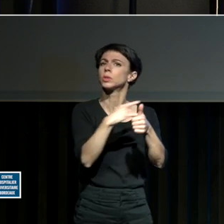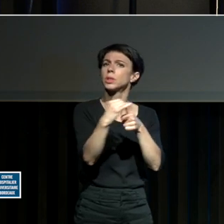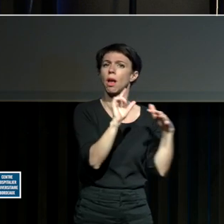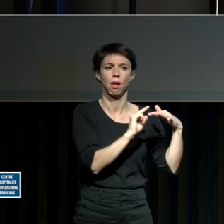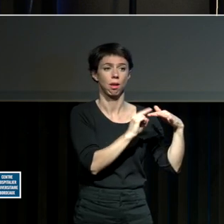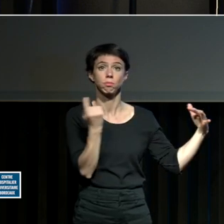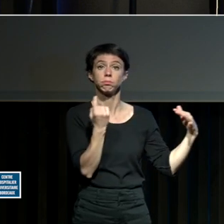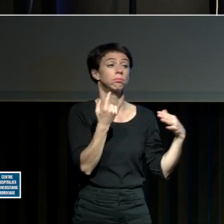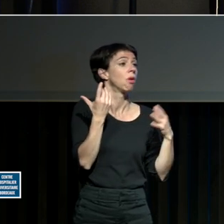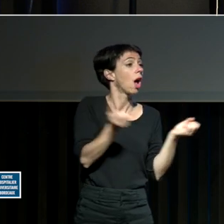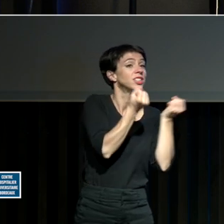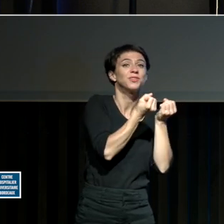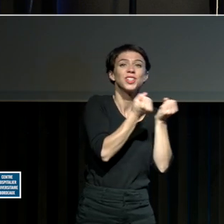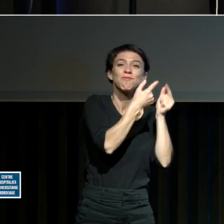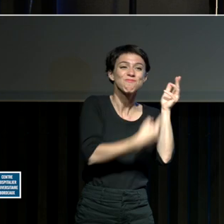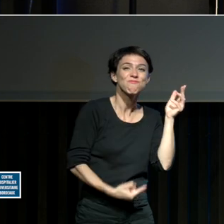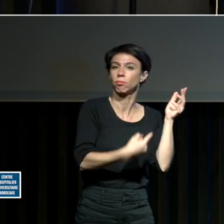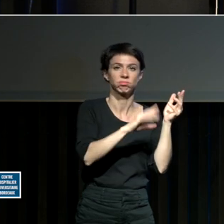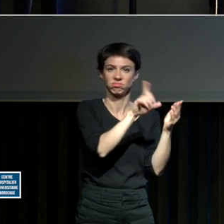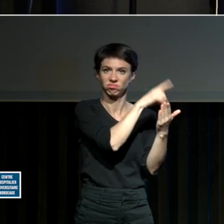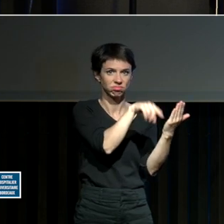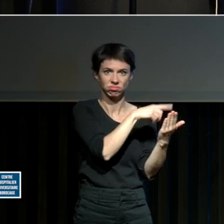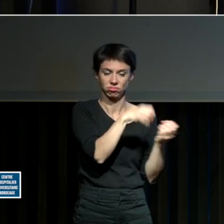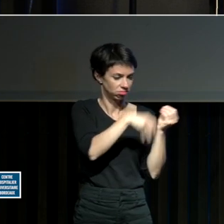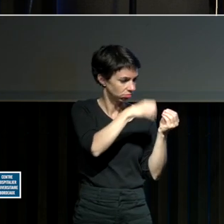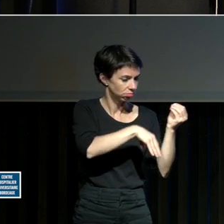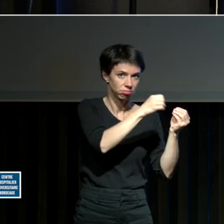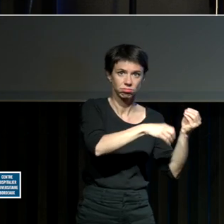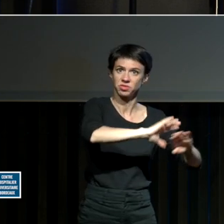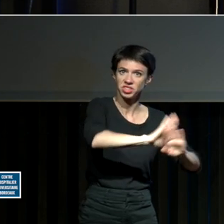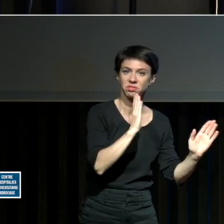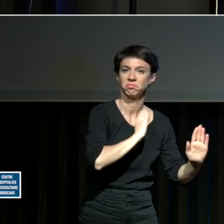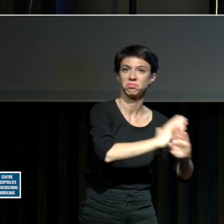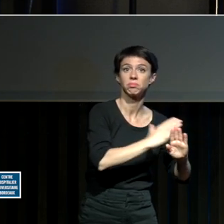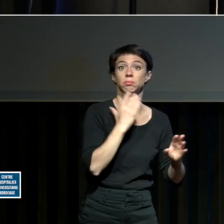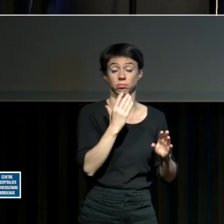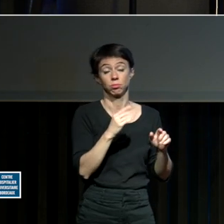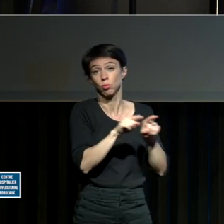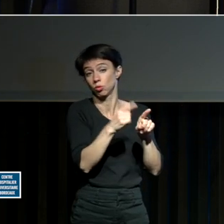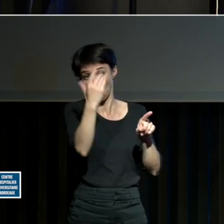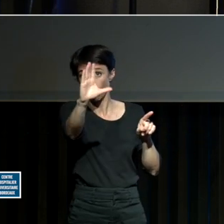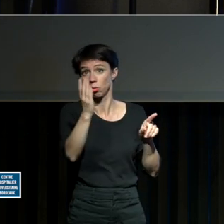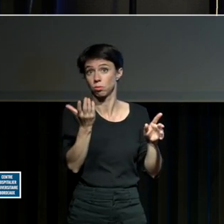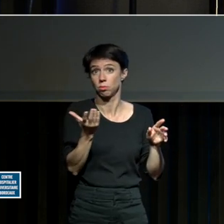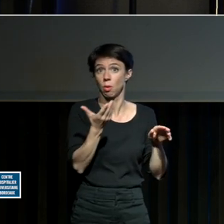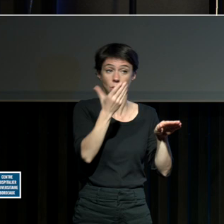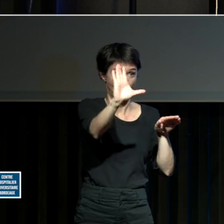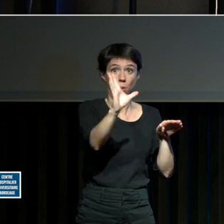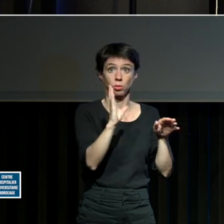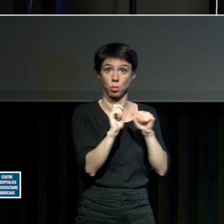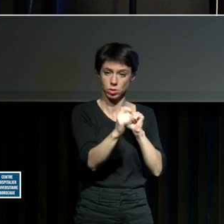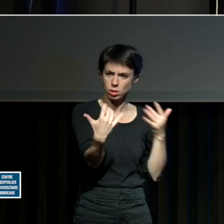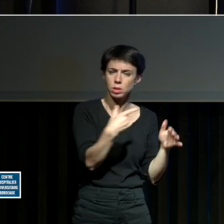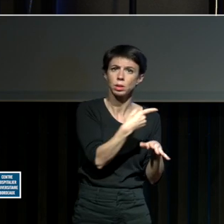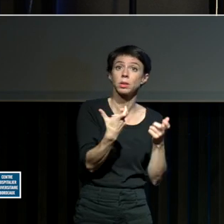l'abandon des autres activités et tout un ensemble de complications également et de conséquences sur le plan psychologique,